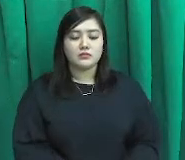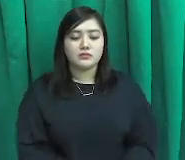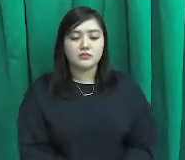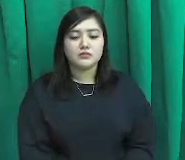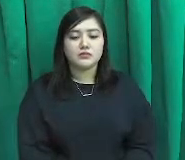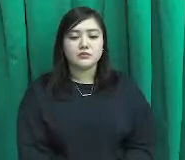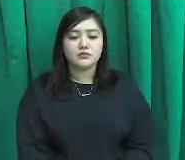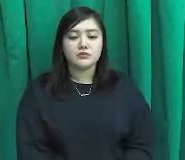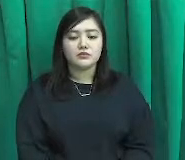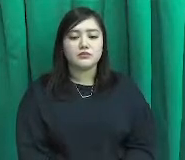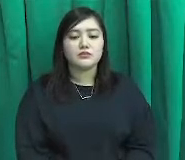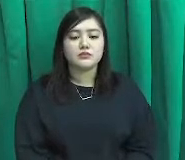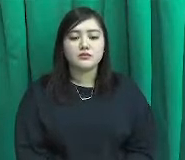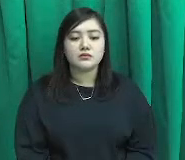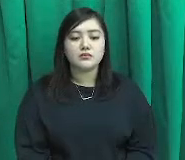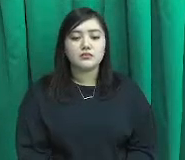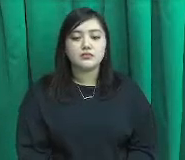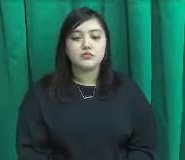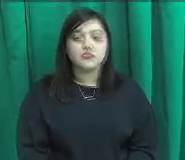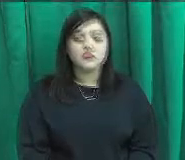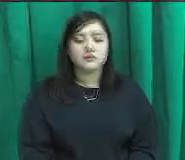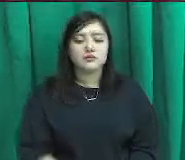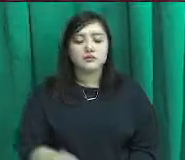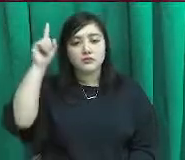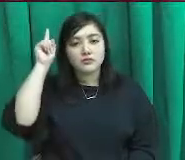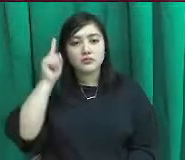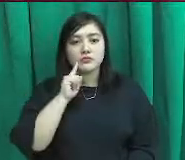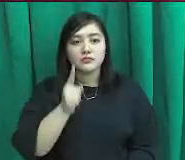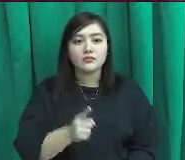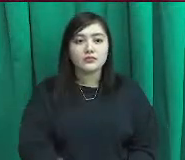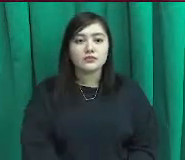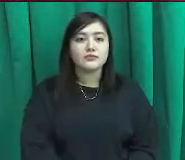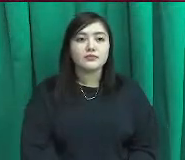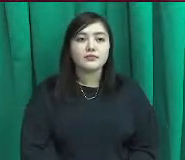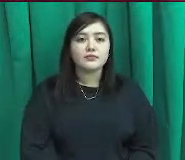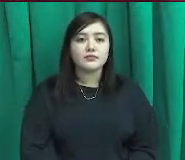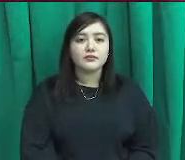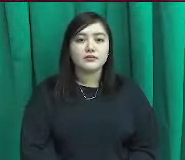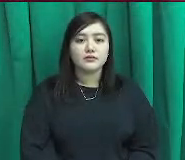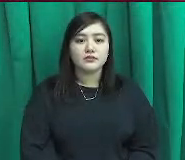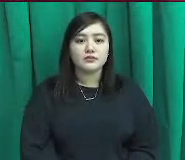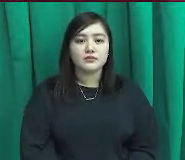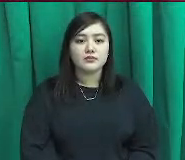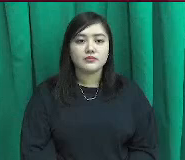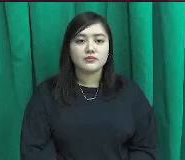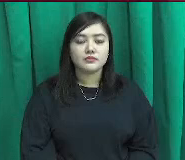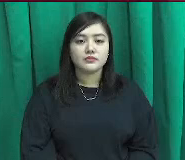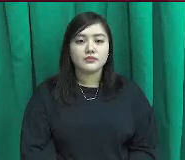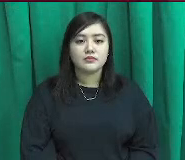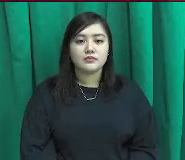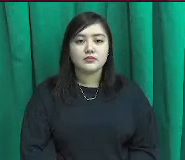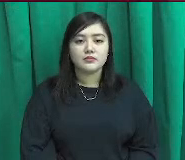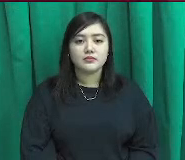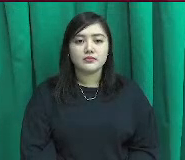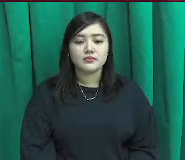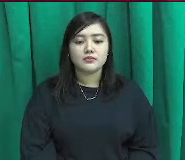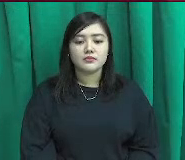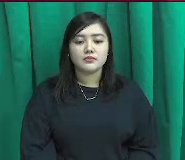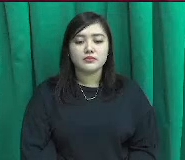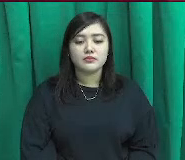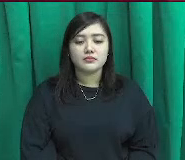Jao. Yes sir. Opo, nasagot niyo po sir. Yeah, maraming salamat po Sir Dennis. Alam niyo po totoo po 'yan eh. Yeah. Maganda po